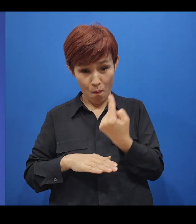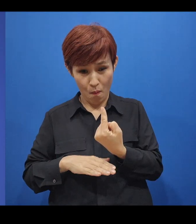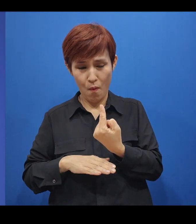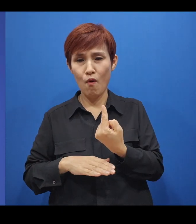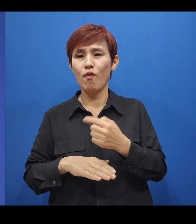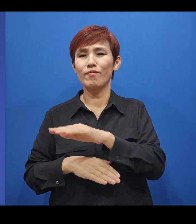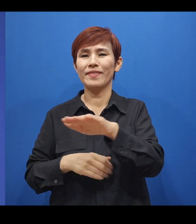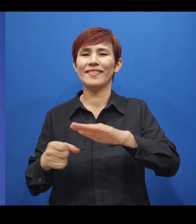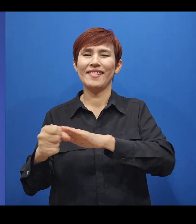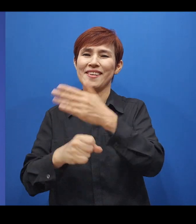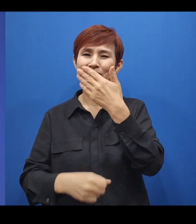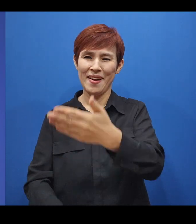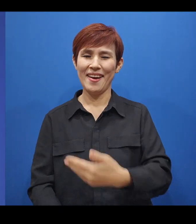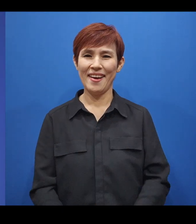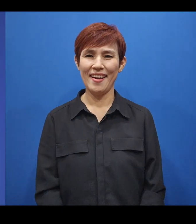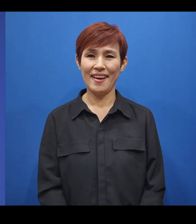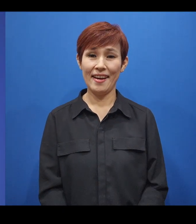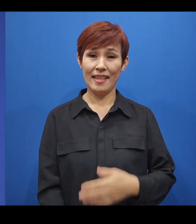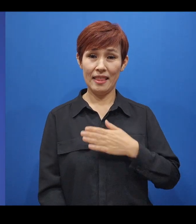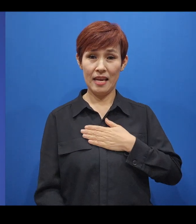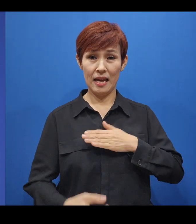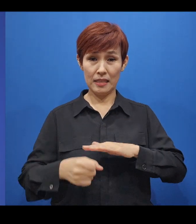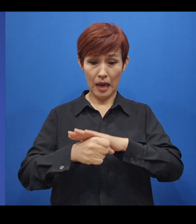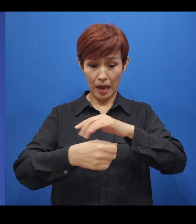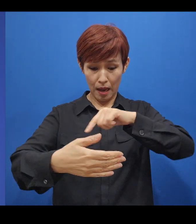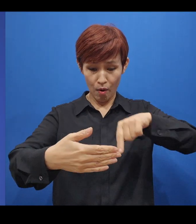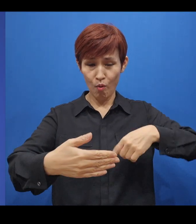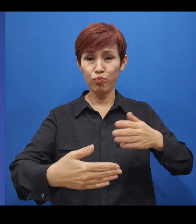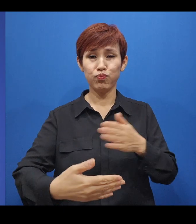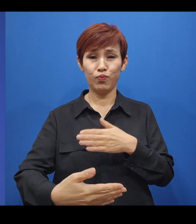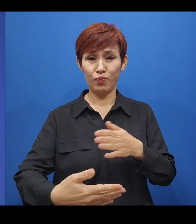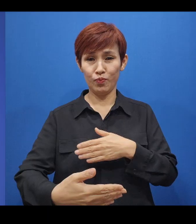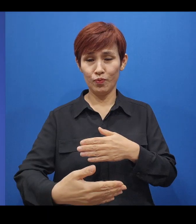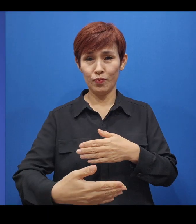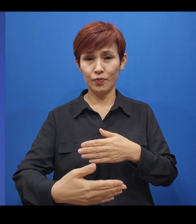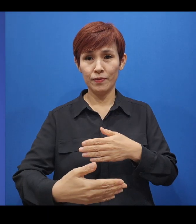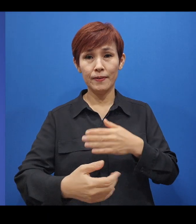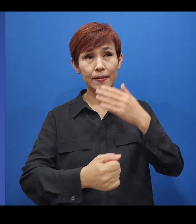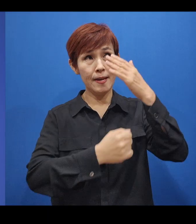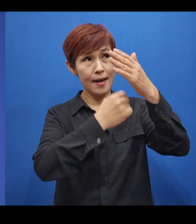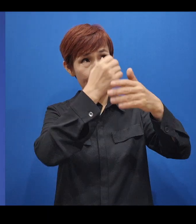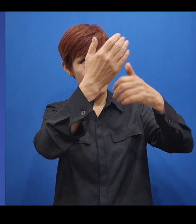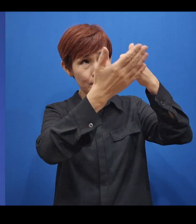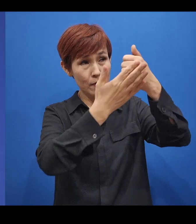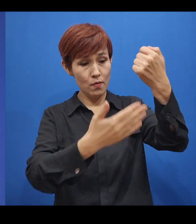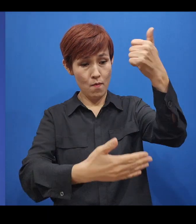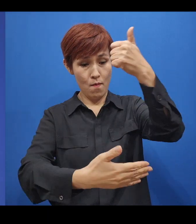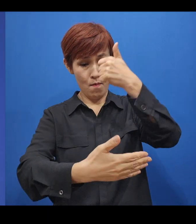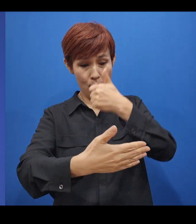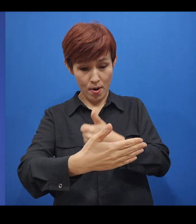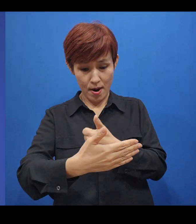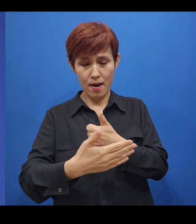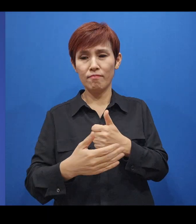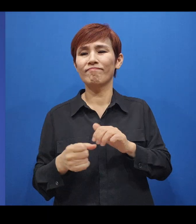됩니다. 원래 내게 사랑이 없는데 사랑이 오시면 됩니다.